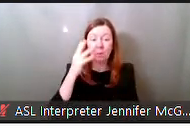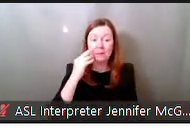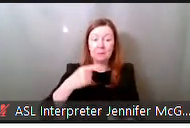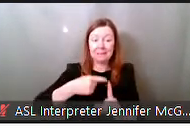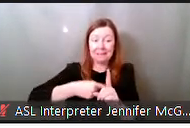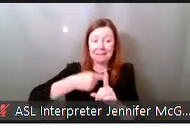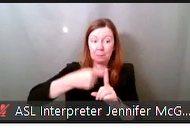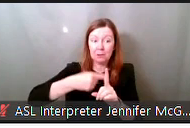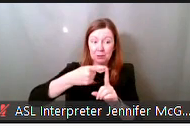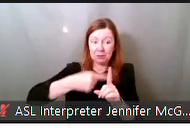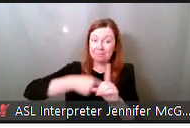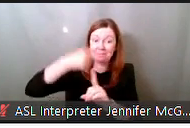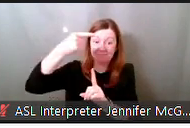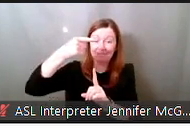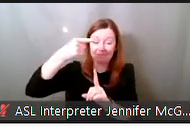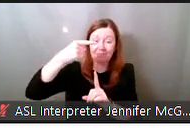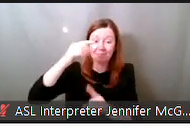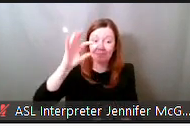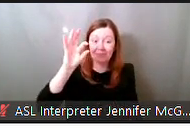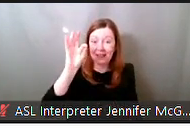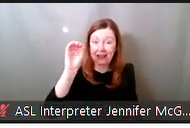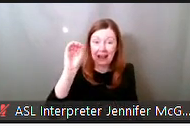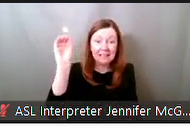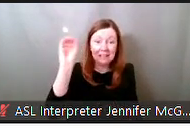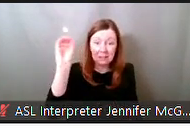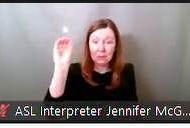偏郊外到市中心。